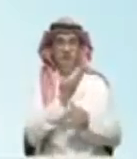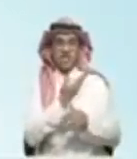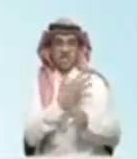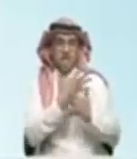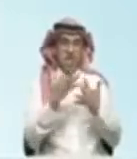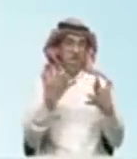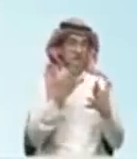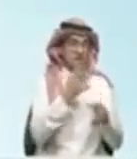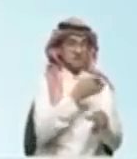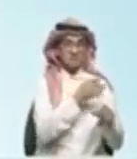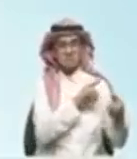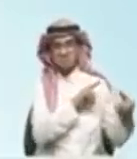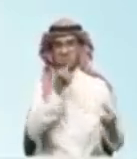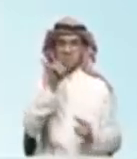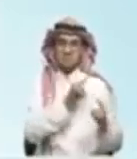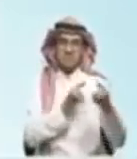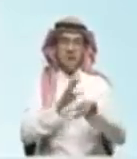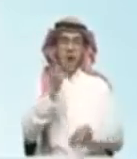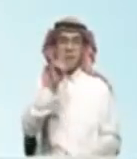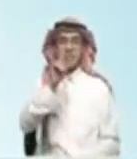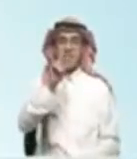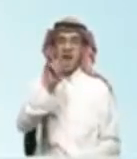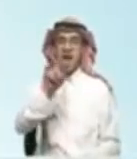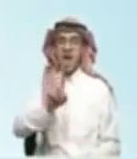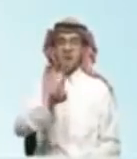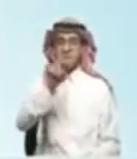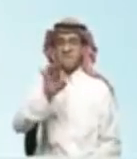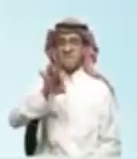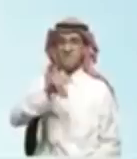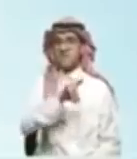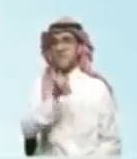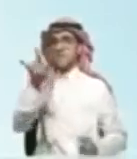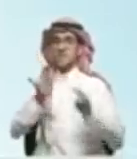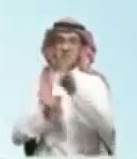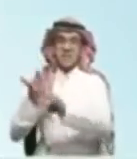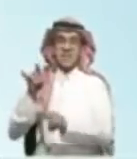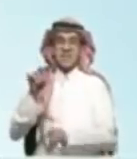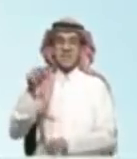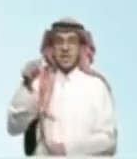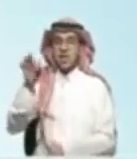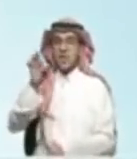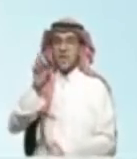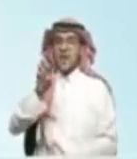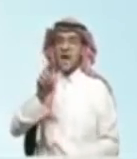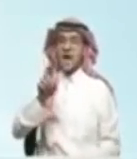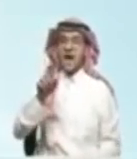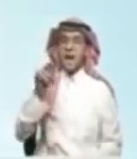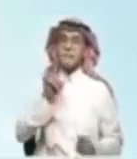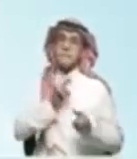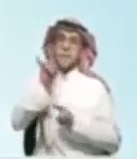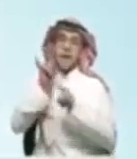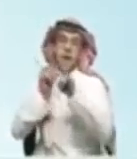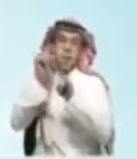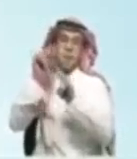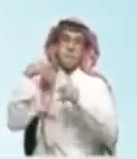اليوم ما يقارب أكثر من 10,000 حاج على متن 36 رحلة دولية. للحديث أكثر ويشاركني في هذا